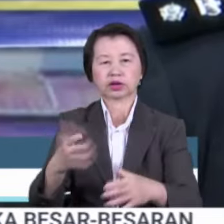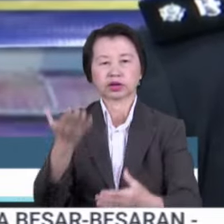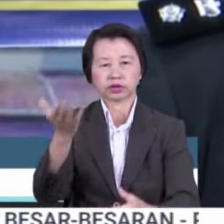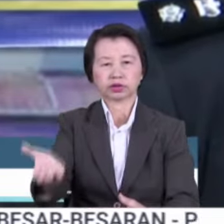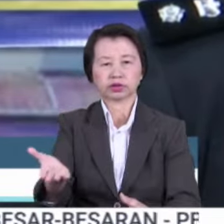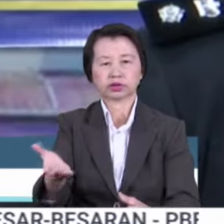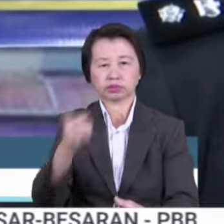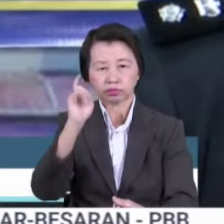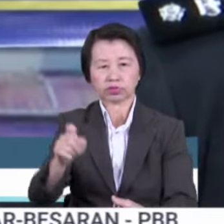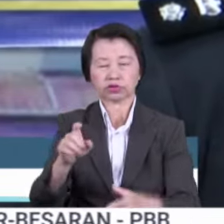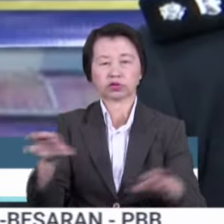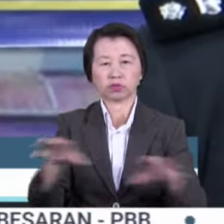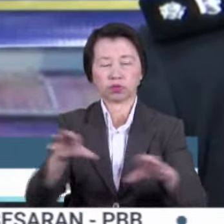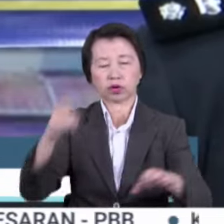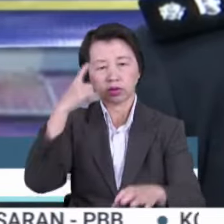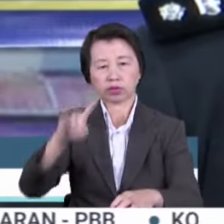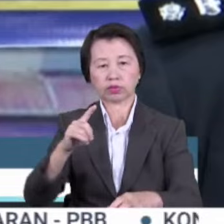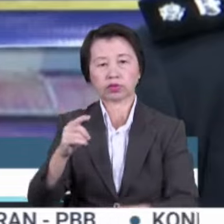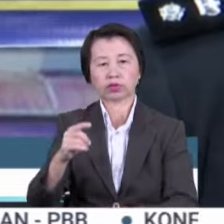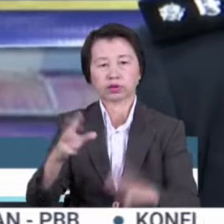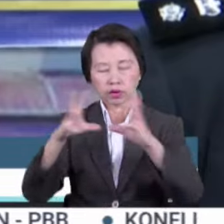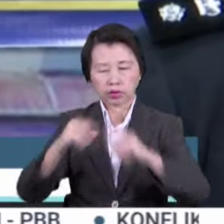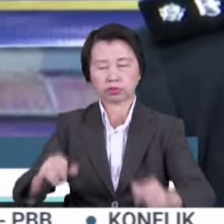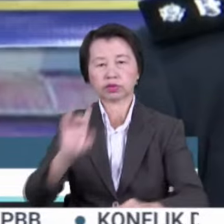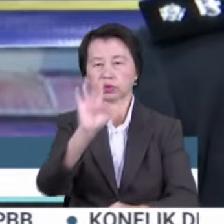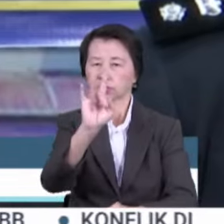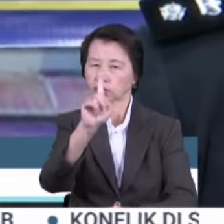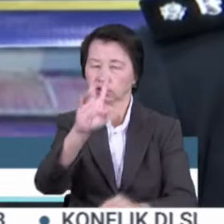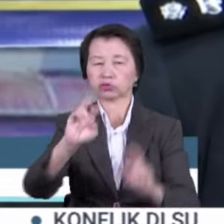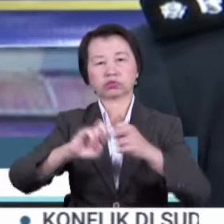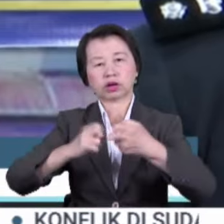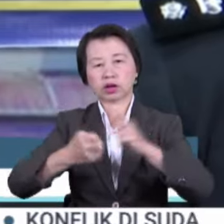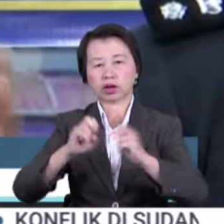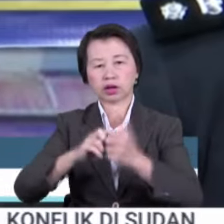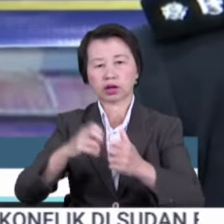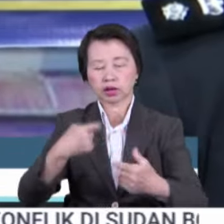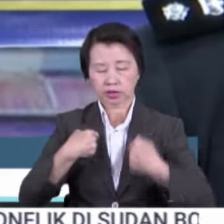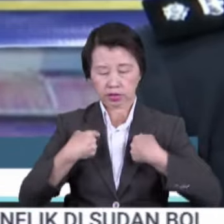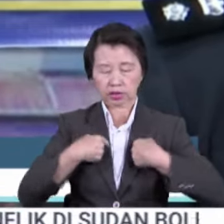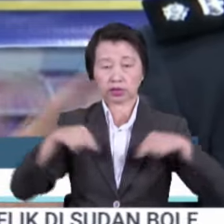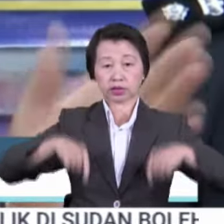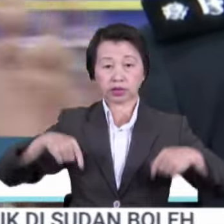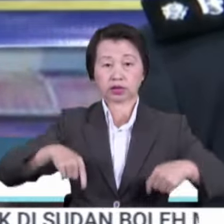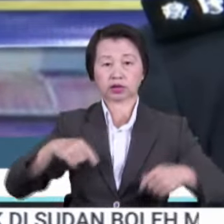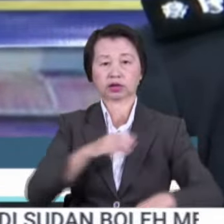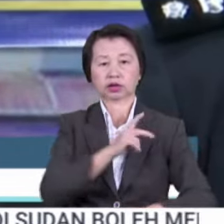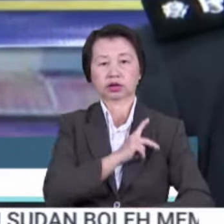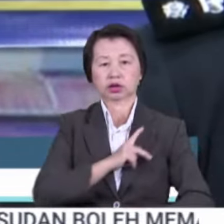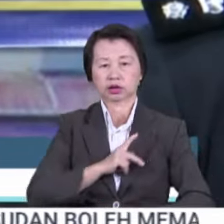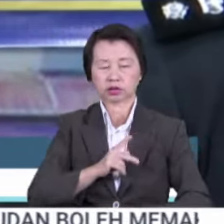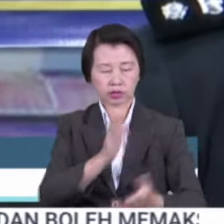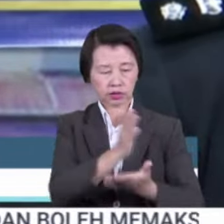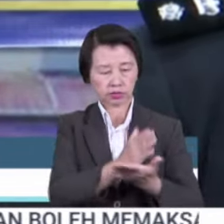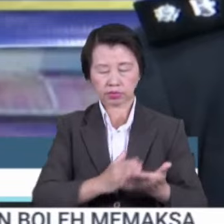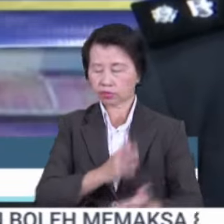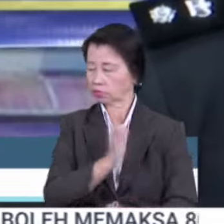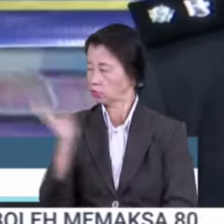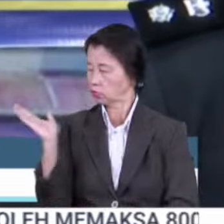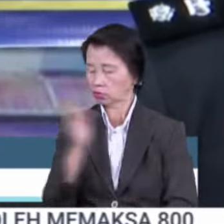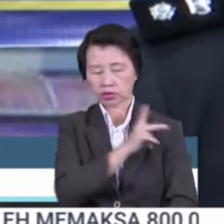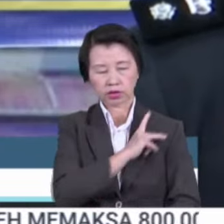perlu ambil untuk menangani sesuatu masalah tuh peranan kami disini terutamanya dengan keturunan saya